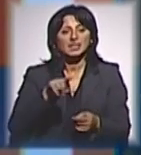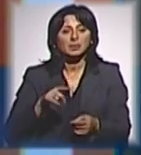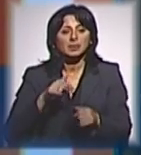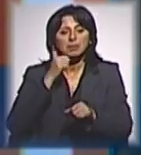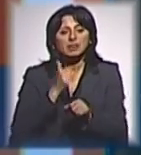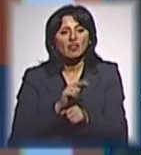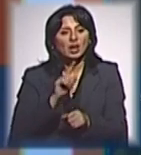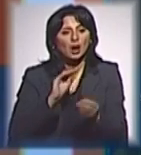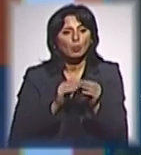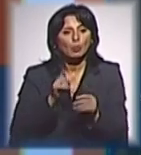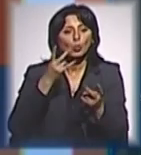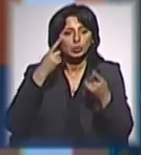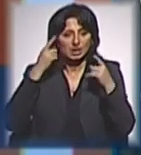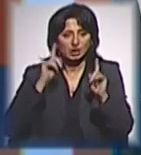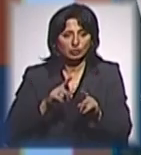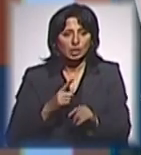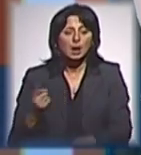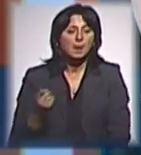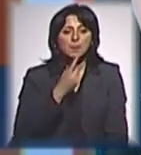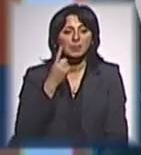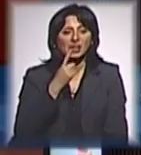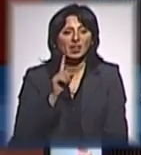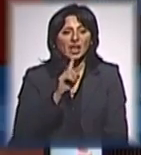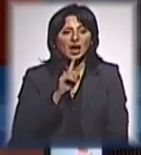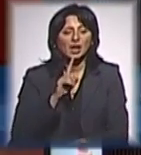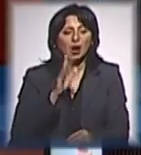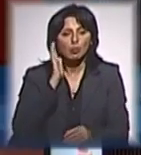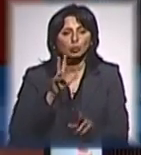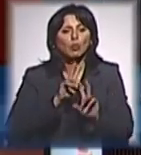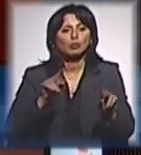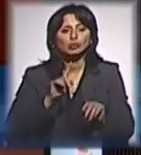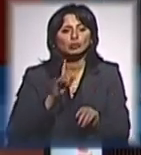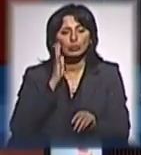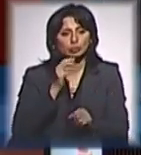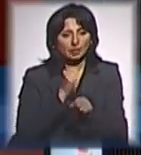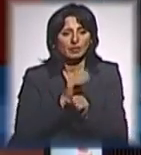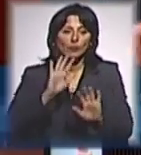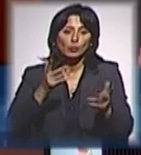არის უმთავრესი პრობლემა, რა იქნება პირველი, რასაც მოაგვარებთ იმ შემთხვევაში, თუ თქვენ